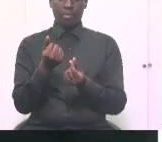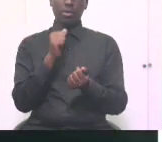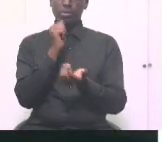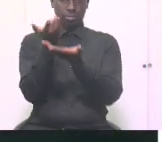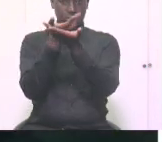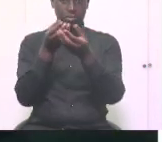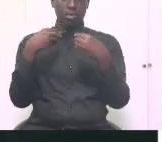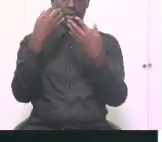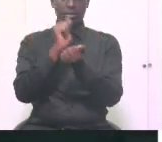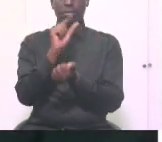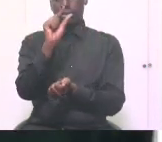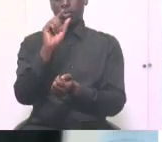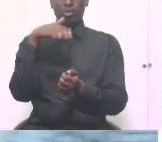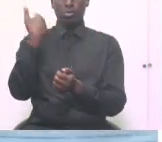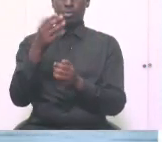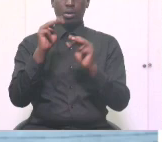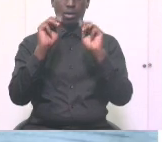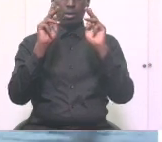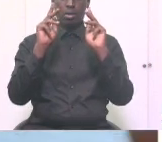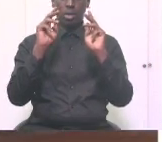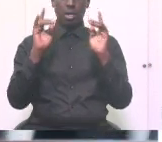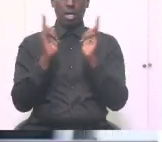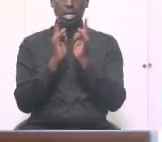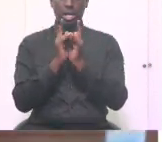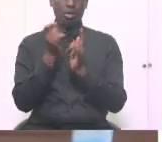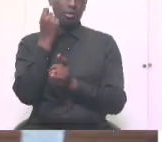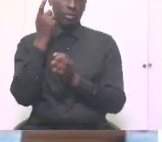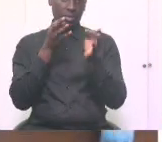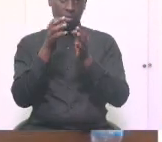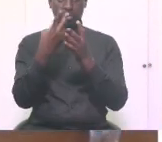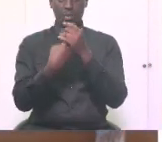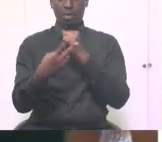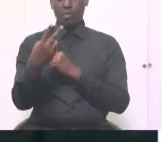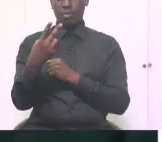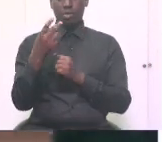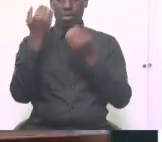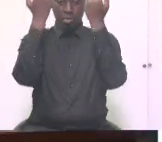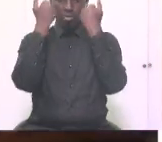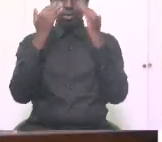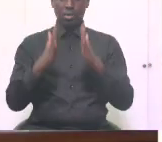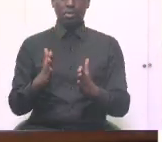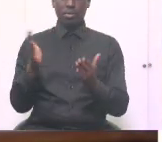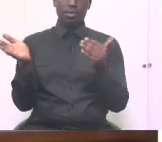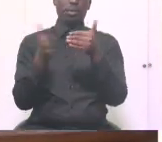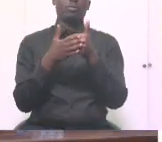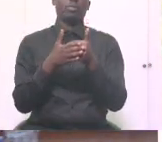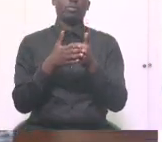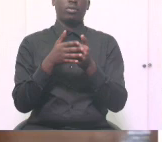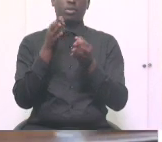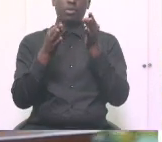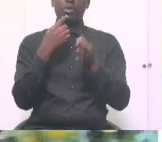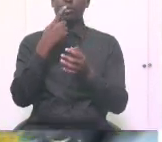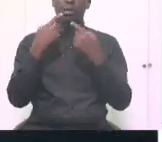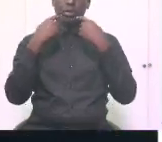haratanzwe ibihano bito nyuma y'uko inteko y'urukiko rukuru yumvise ibisobanuro by'impande zombi umucamanza yapfundikiye urubanza ategeka